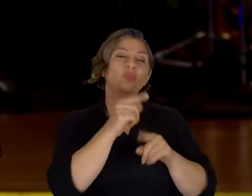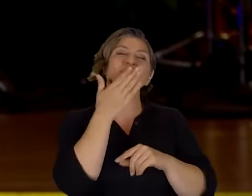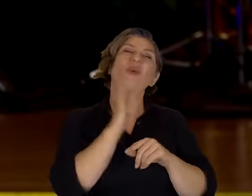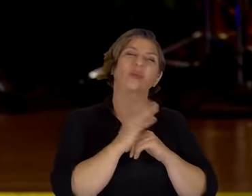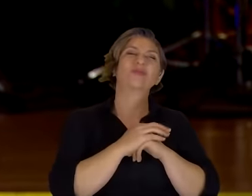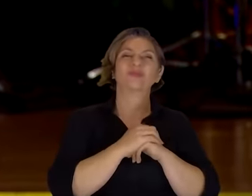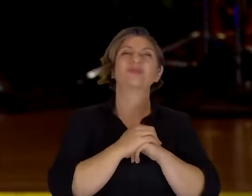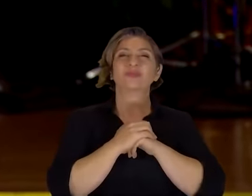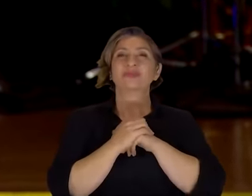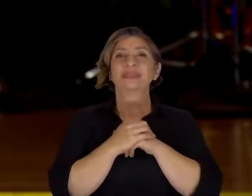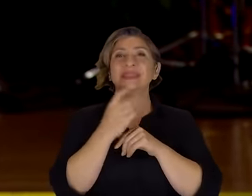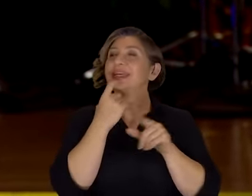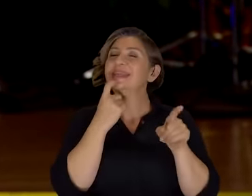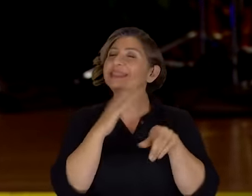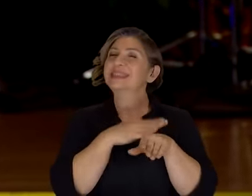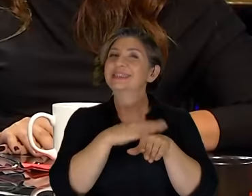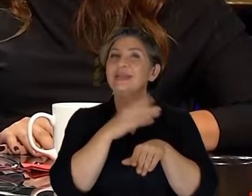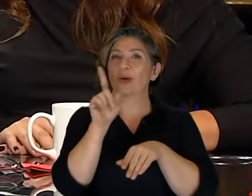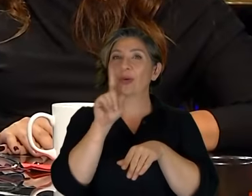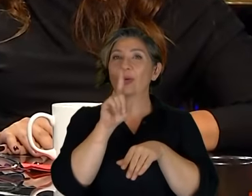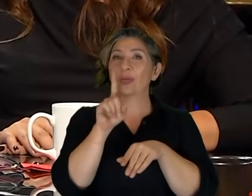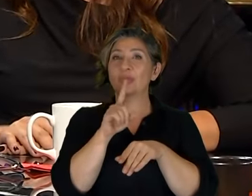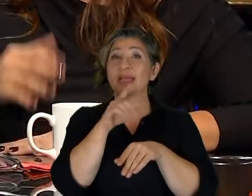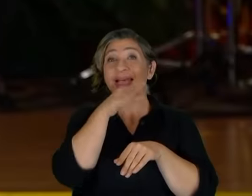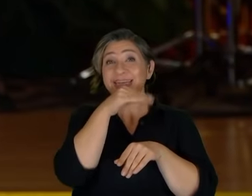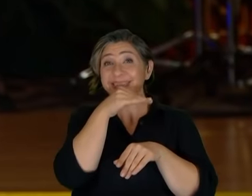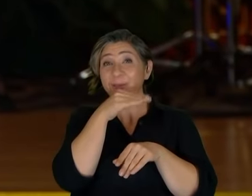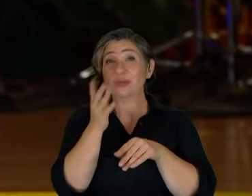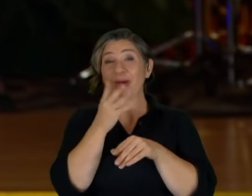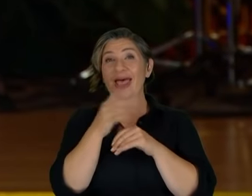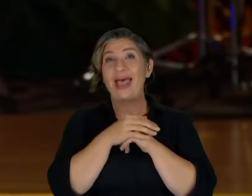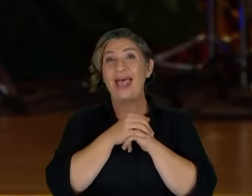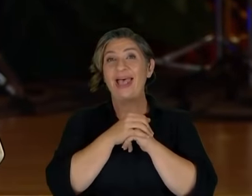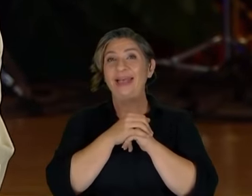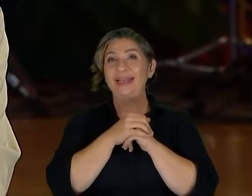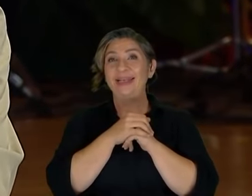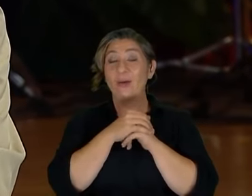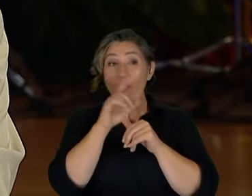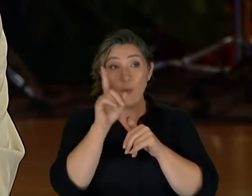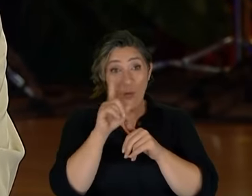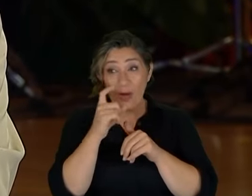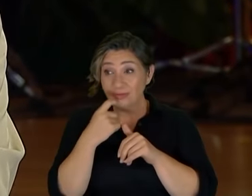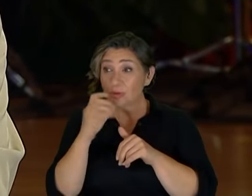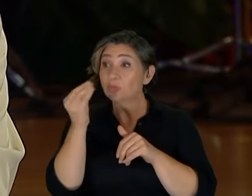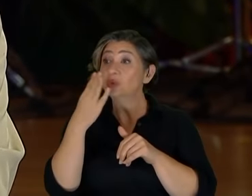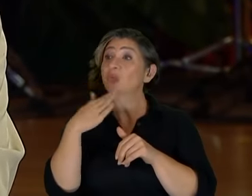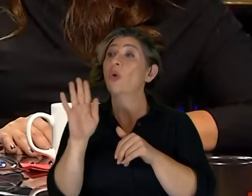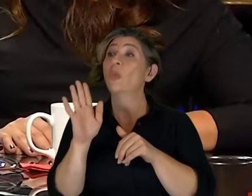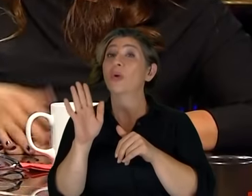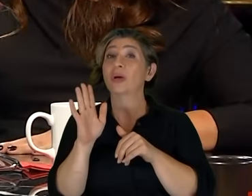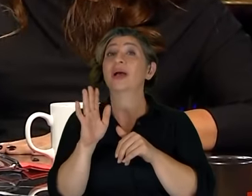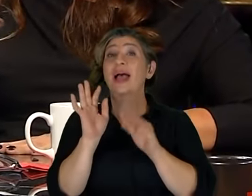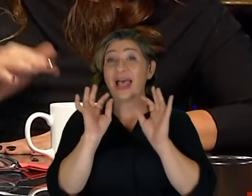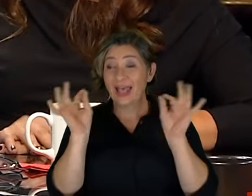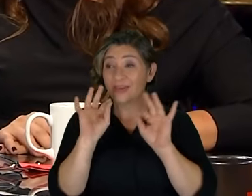diyoruz. Peki. Kaç yaşında bu? 10. Ay tam öyle kocam. 10 yaşında ve çocuğu yok mu? Çocuğu yok